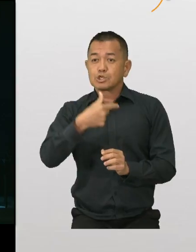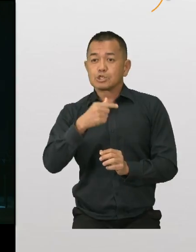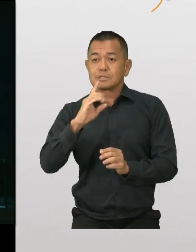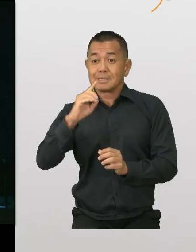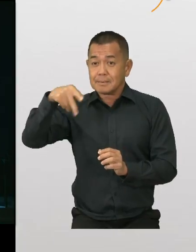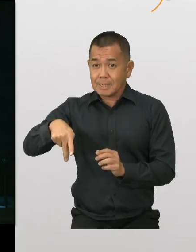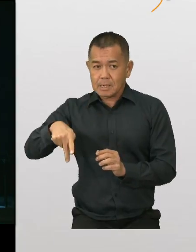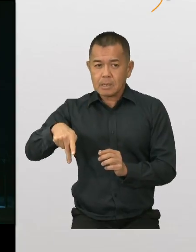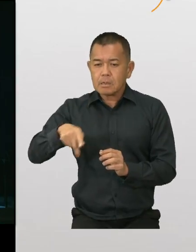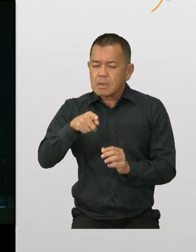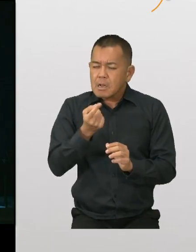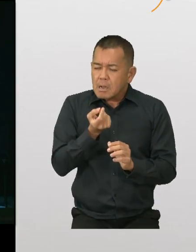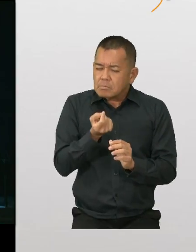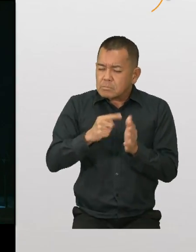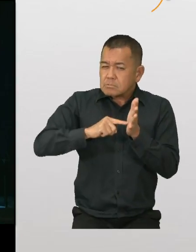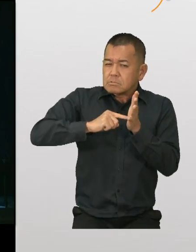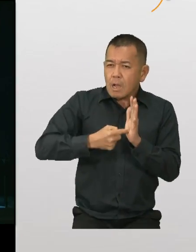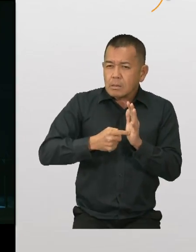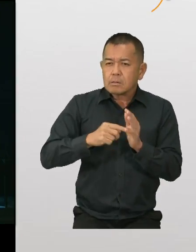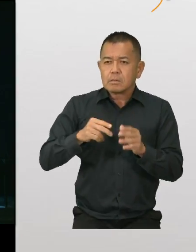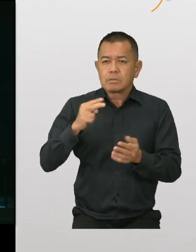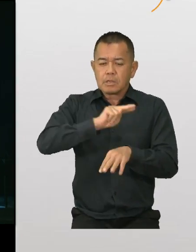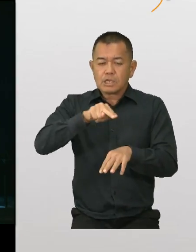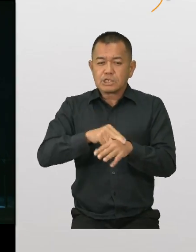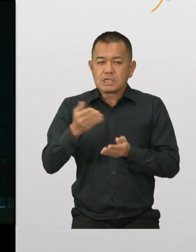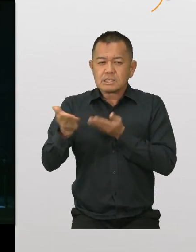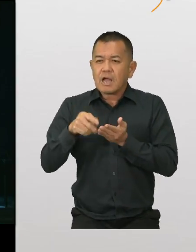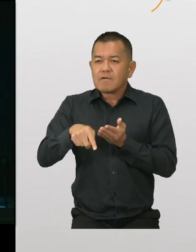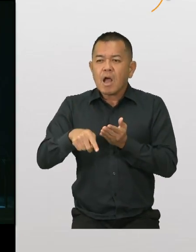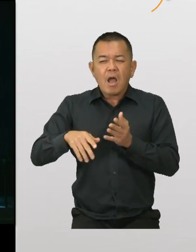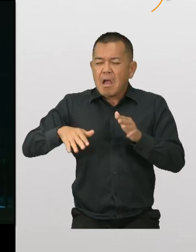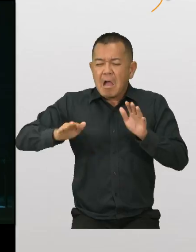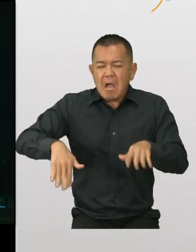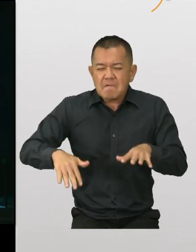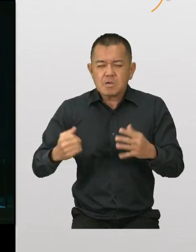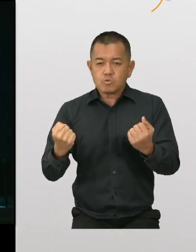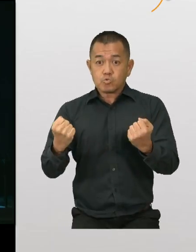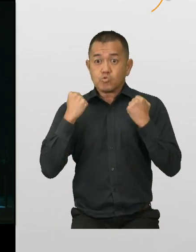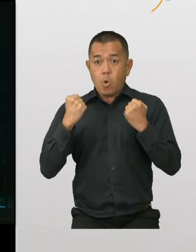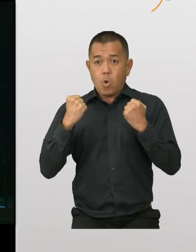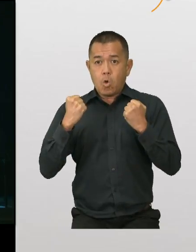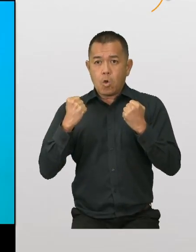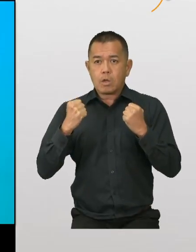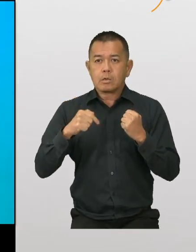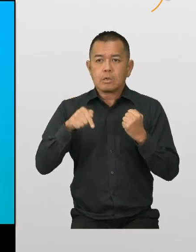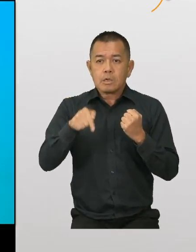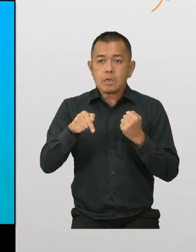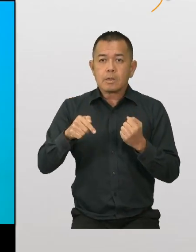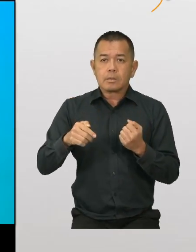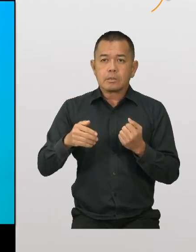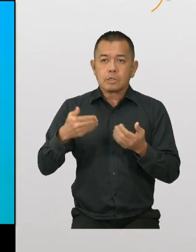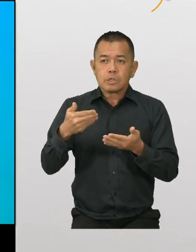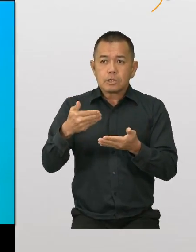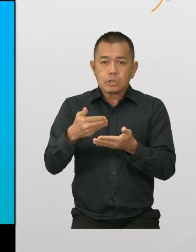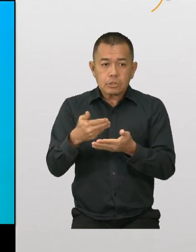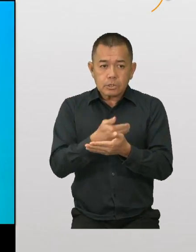national service and did not yet have a strong SAF. 新兵刚刚征召入伍， The new recruits were just in the forces. 所以 Only 国